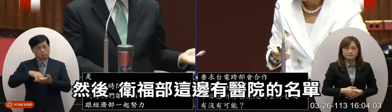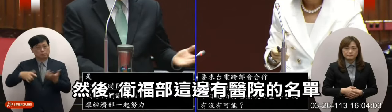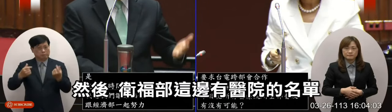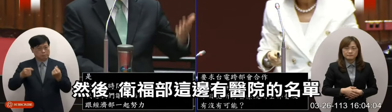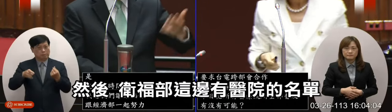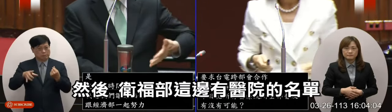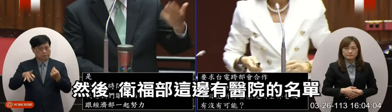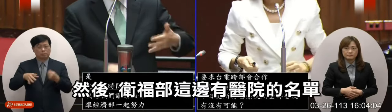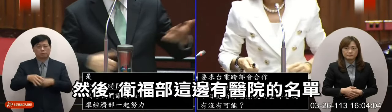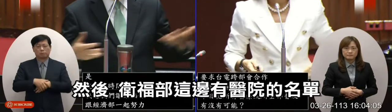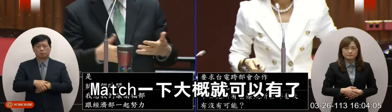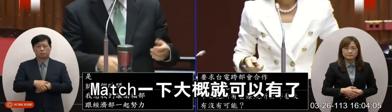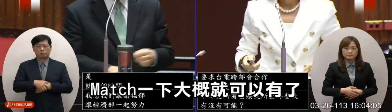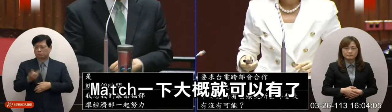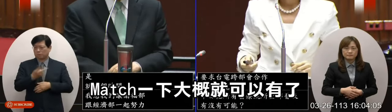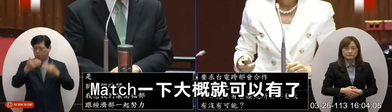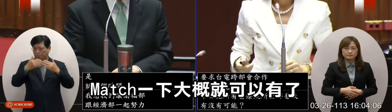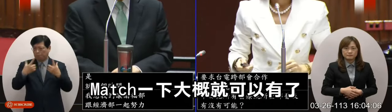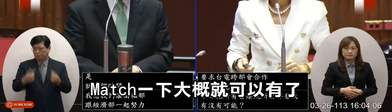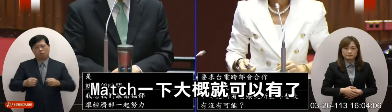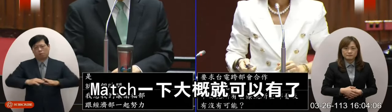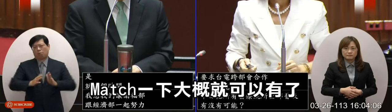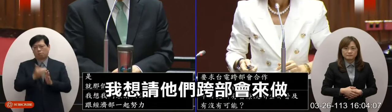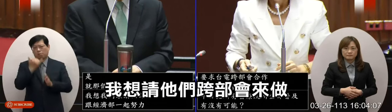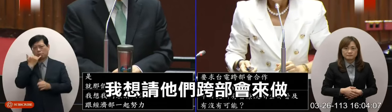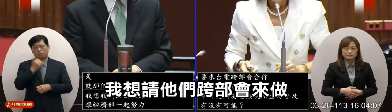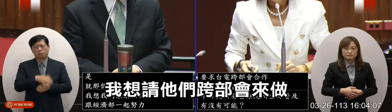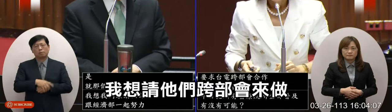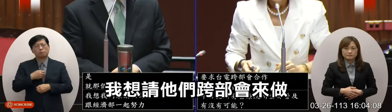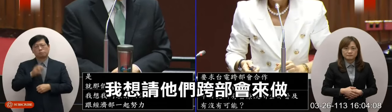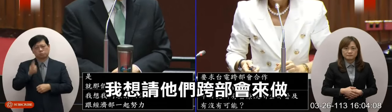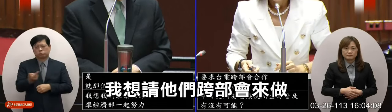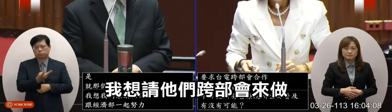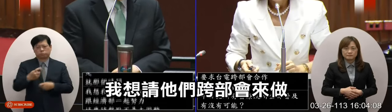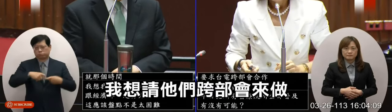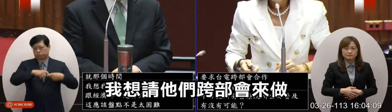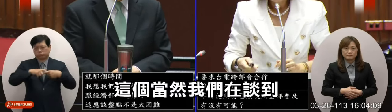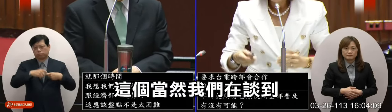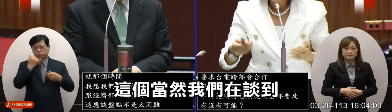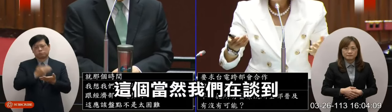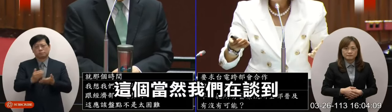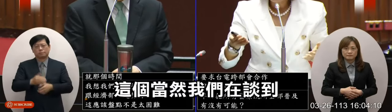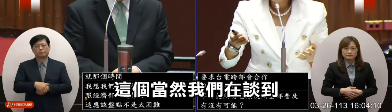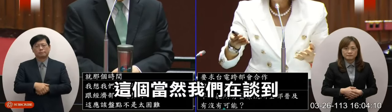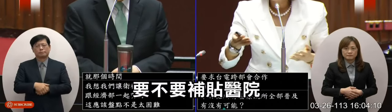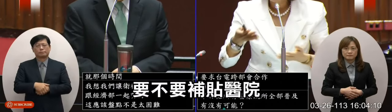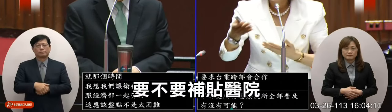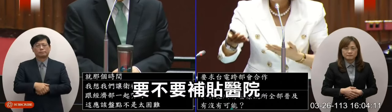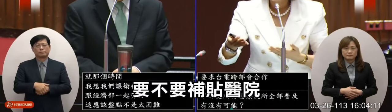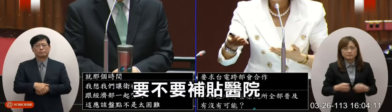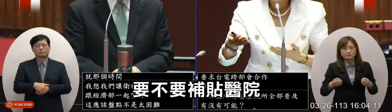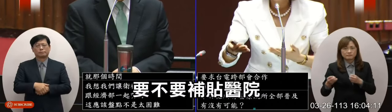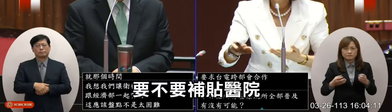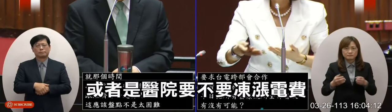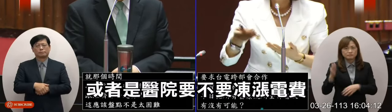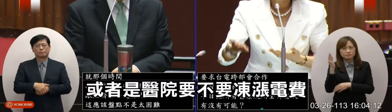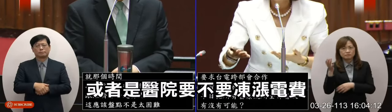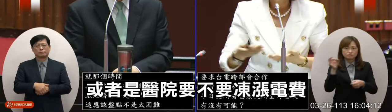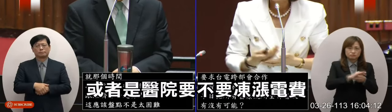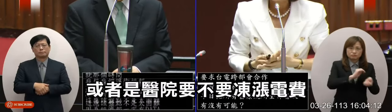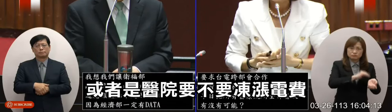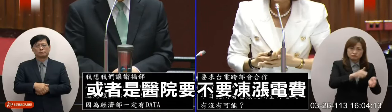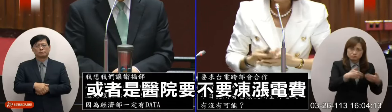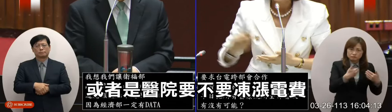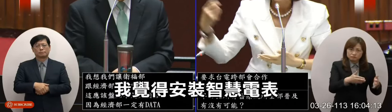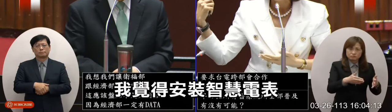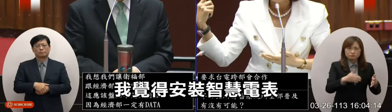院卫福部这边有医院的名单 match 一下，大概就可以有了。我想请他们跨部会来做。 这个当然我们在谈到要不要补贴医院，或者是医院